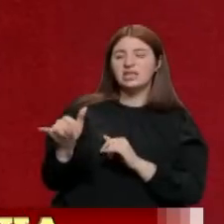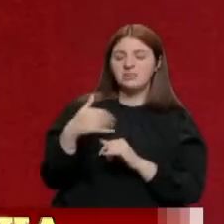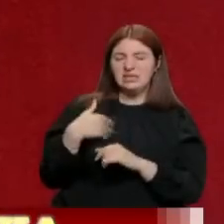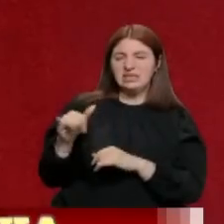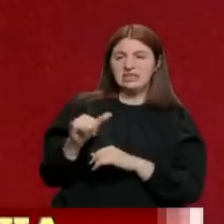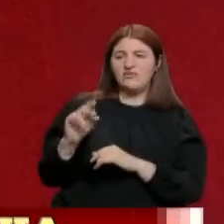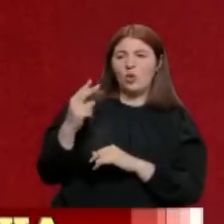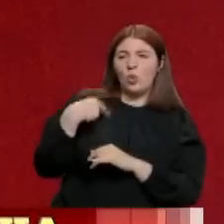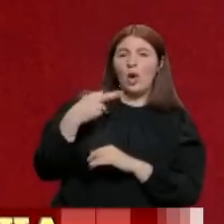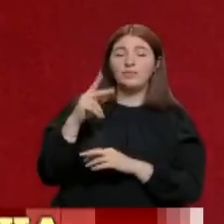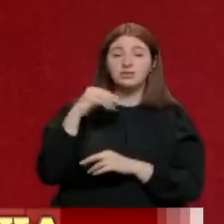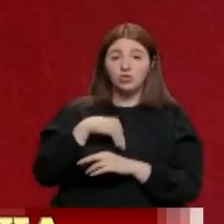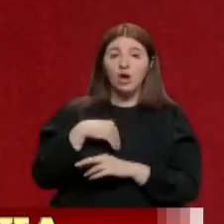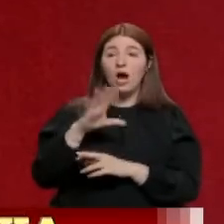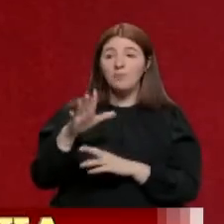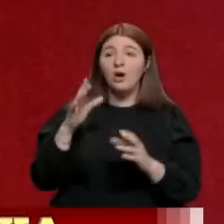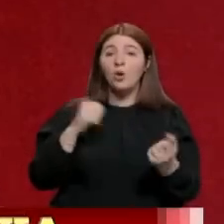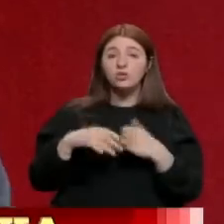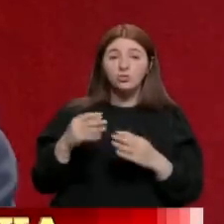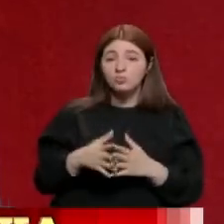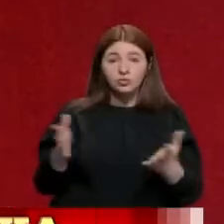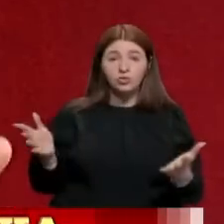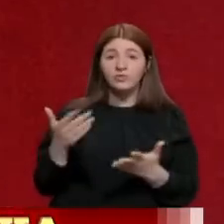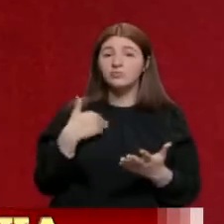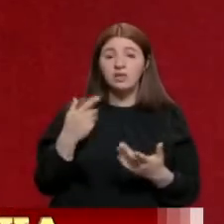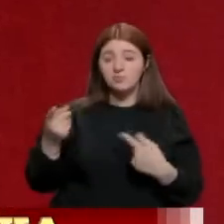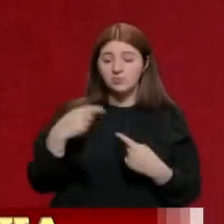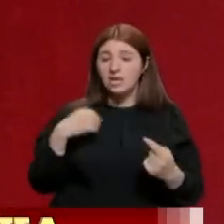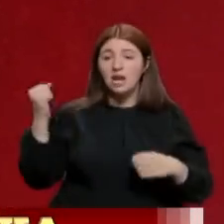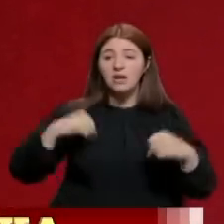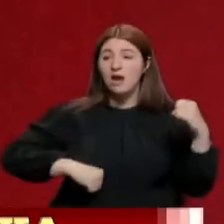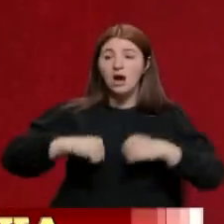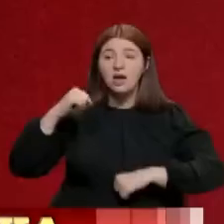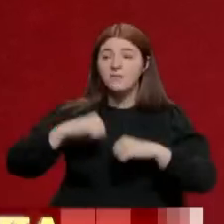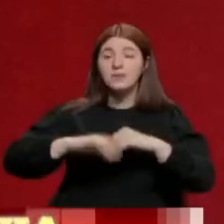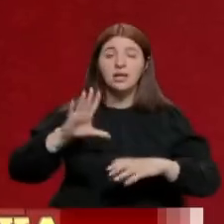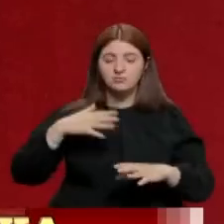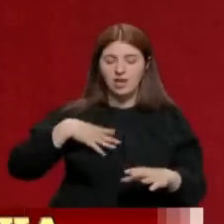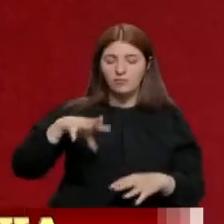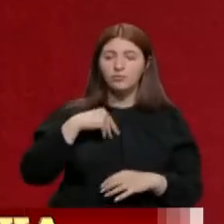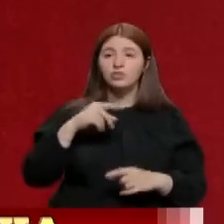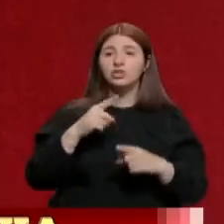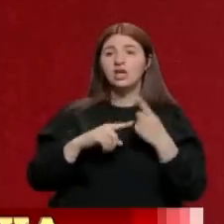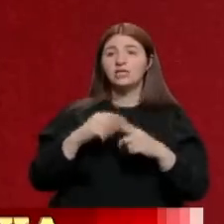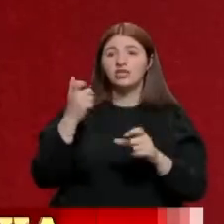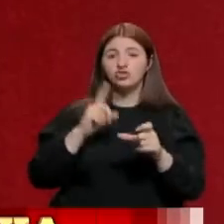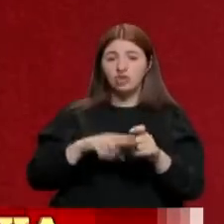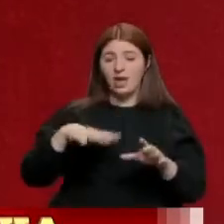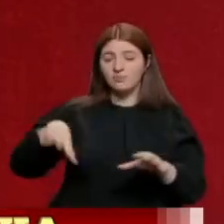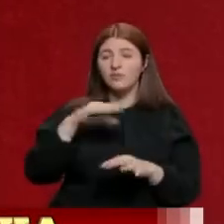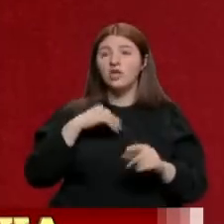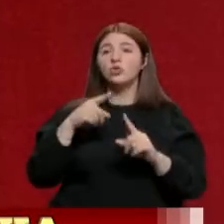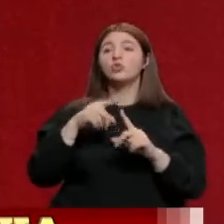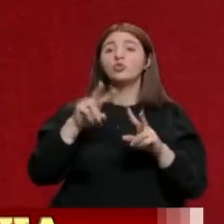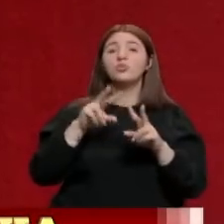göstergesi olarak görüyor. Oysa afet çok büyük ve bizler birbirimizin rakibi değiliz. Bizler hepimiz bu ülkenin siyasetçileriyiz ve TUMOP